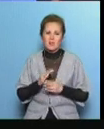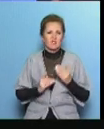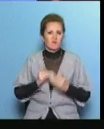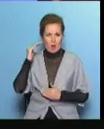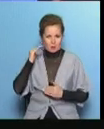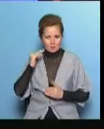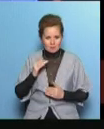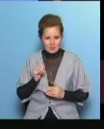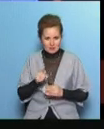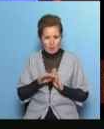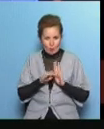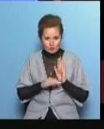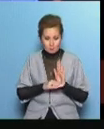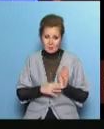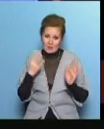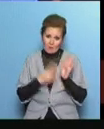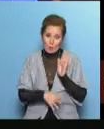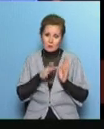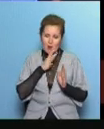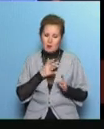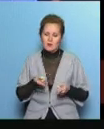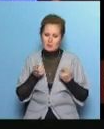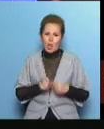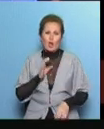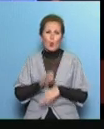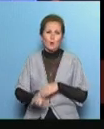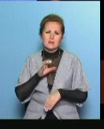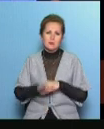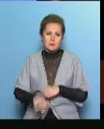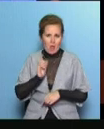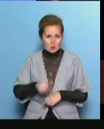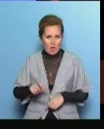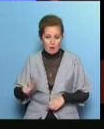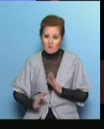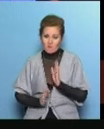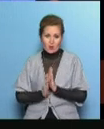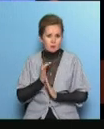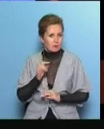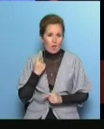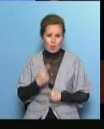В 90 лет мы стали настоящей кузницей кадров. Выросло не одно поколение строителей,